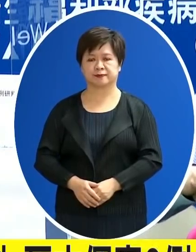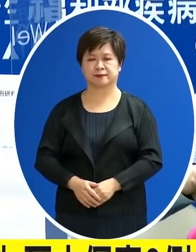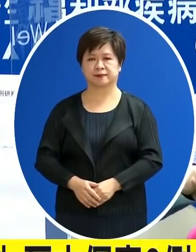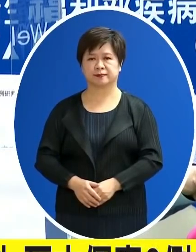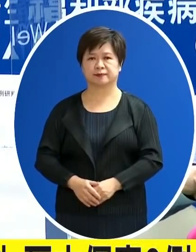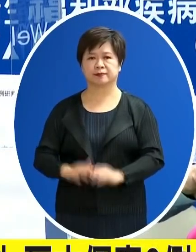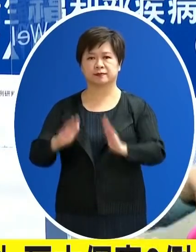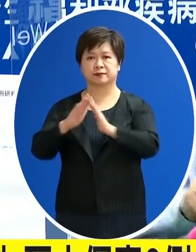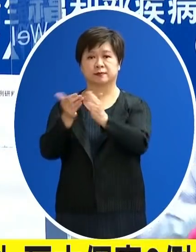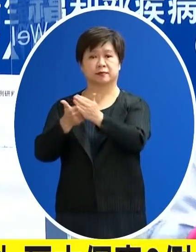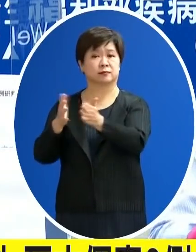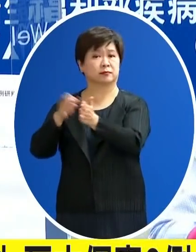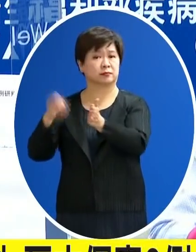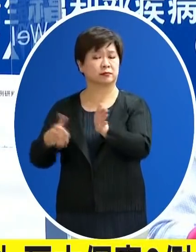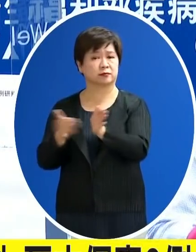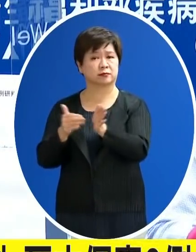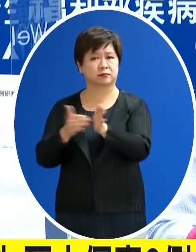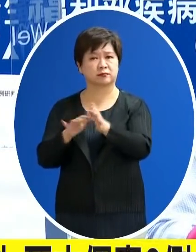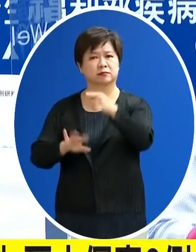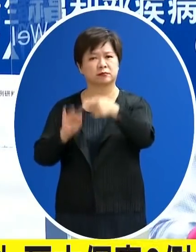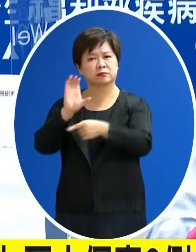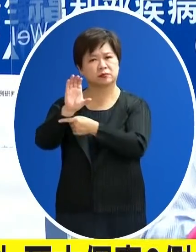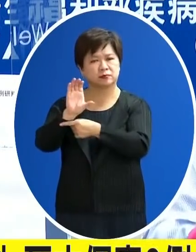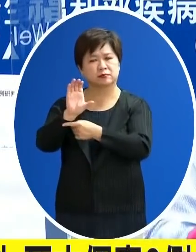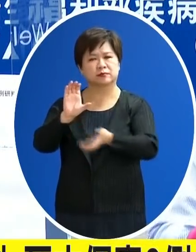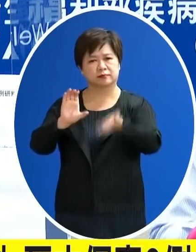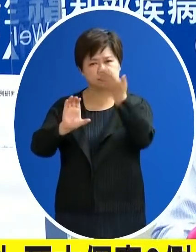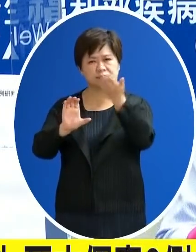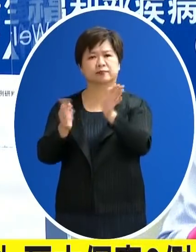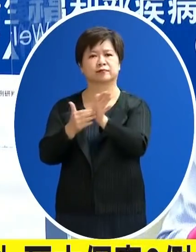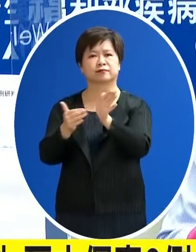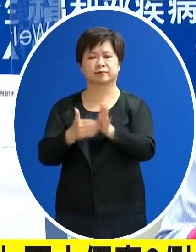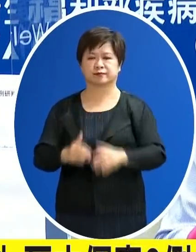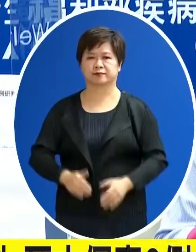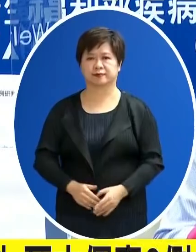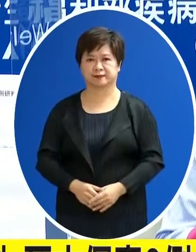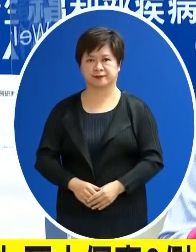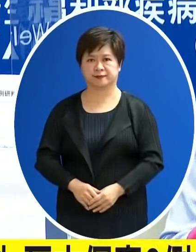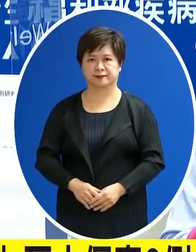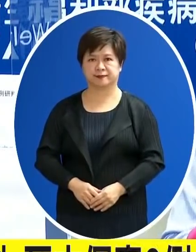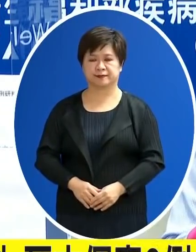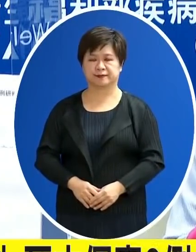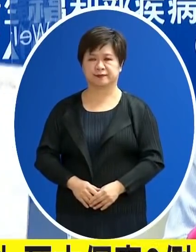隔离的，目前还是维持在90%哈，目前维持在90%。